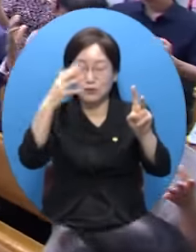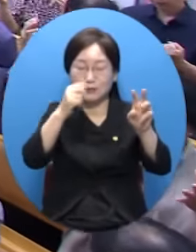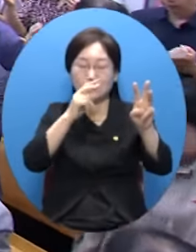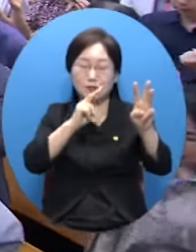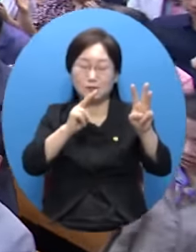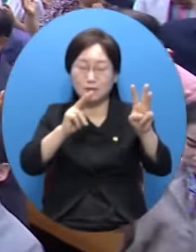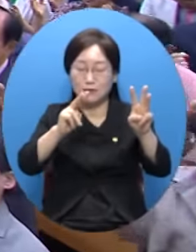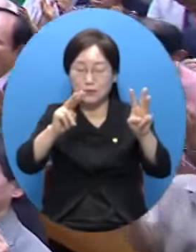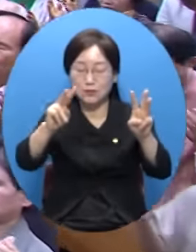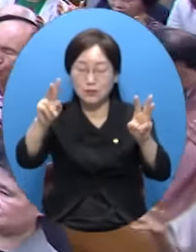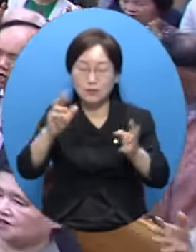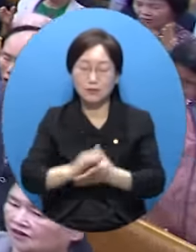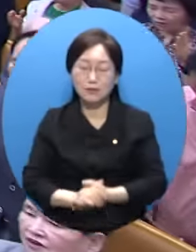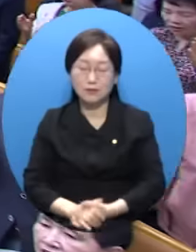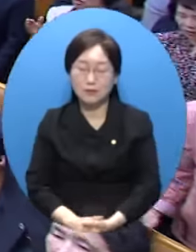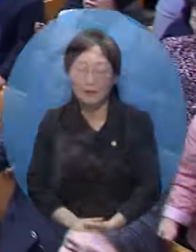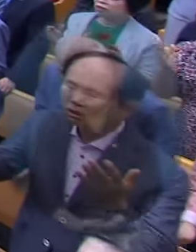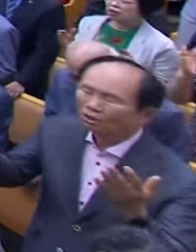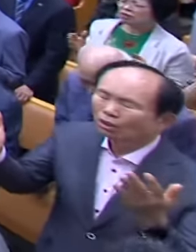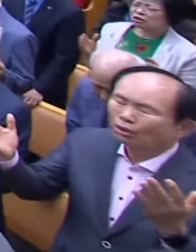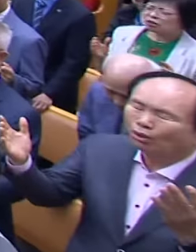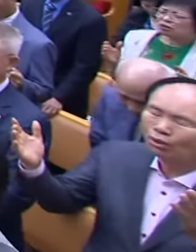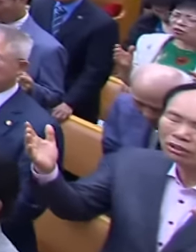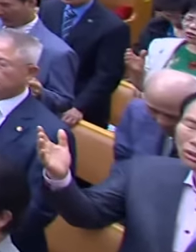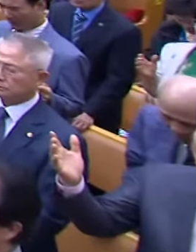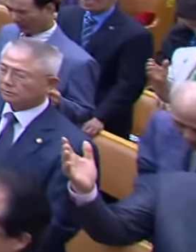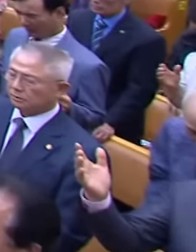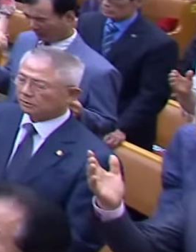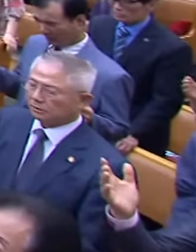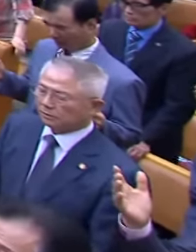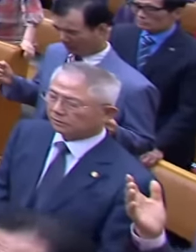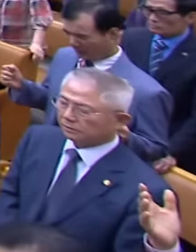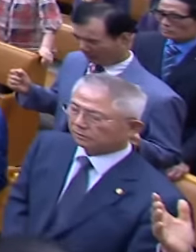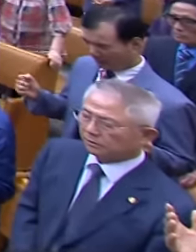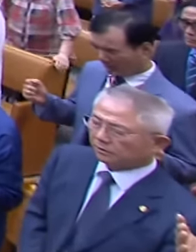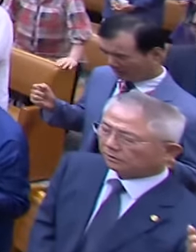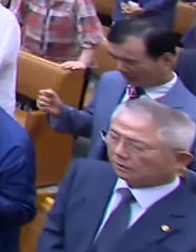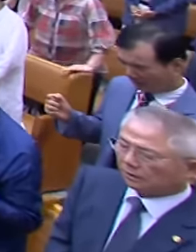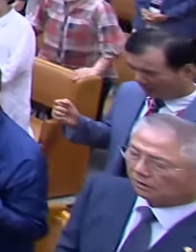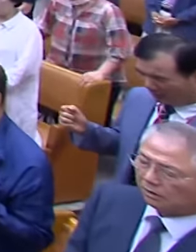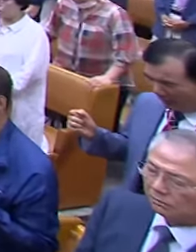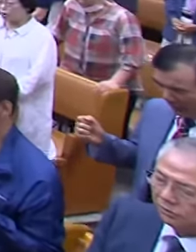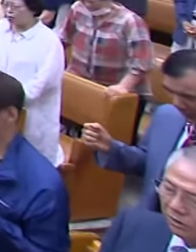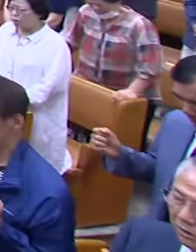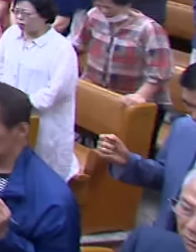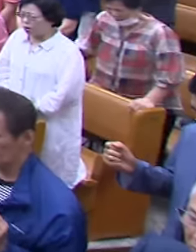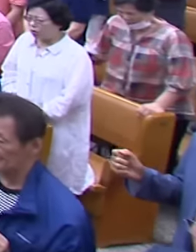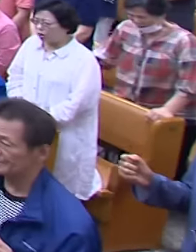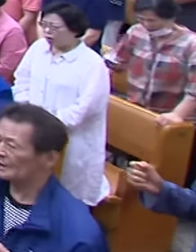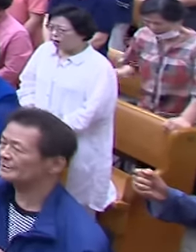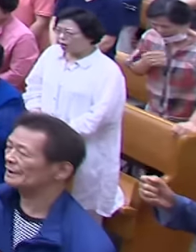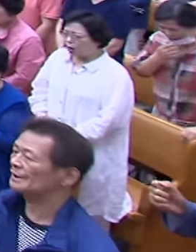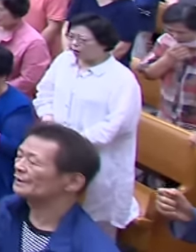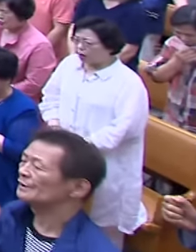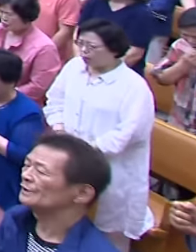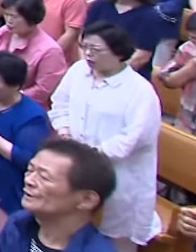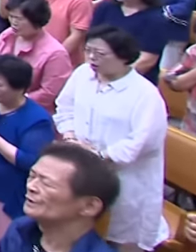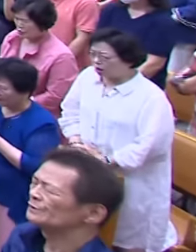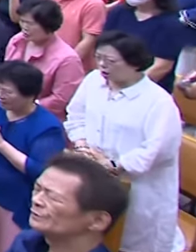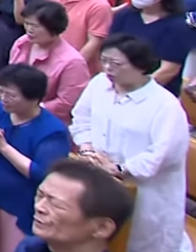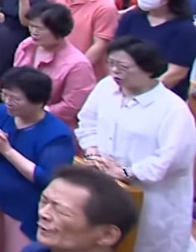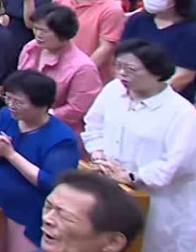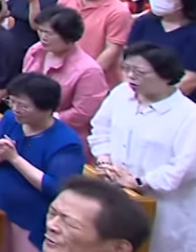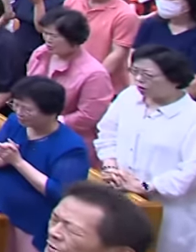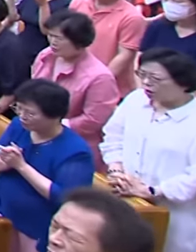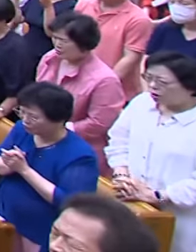주여 주여. 사랑과 내 모신 하나님 아버지, 어떤 어려움이 다가와도, 문제가 다가와도,